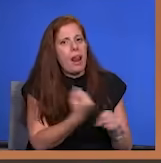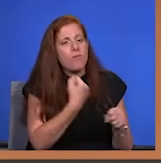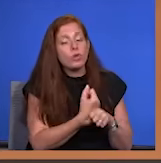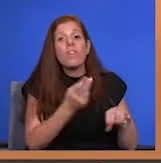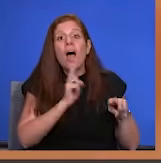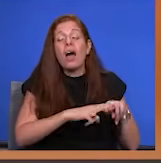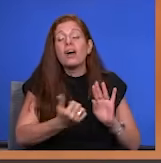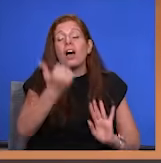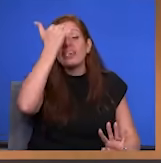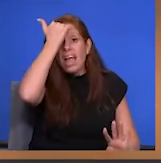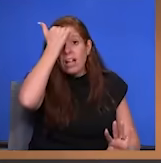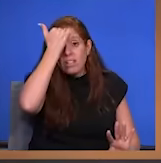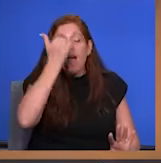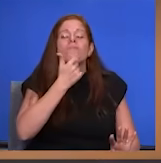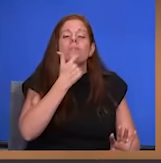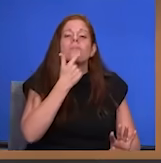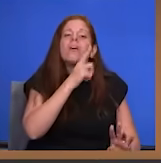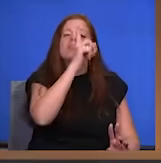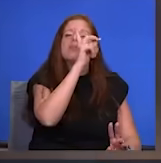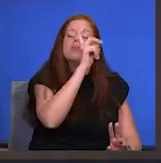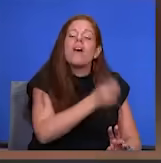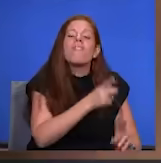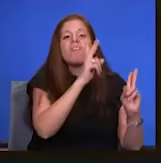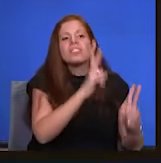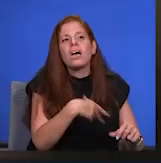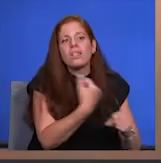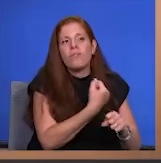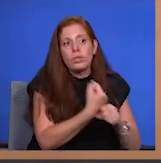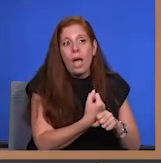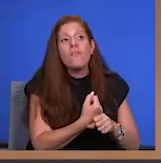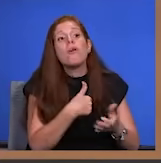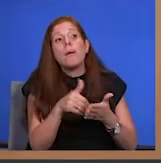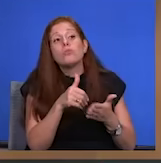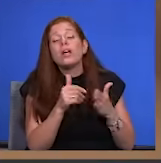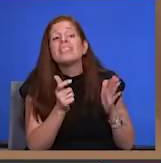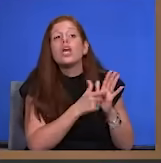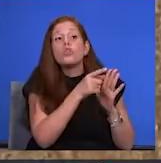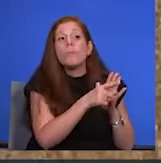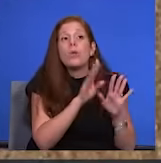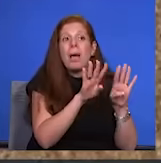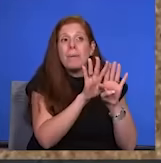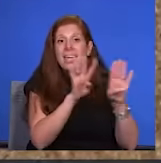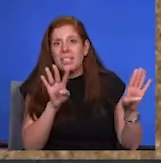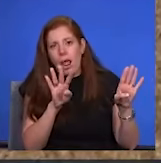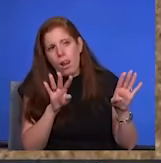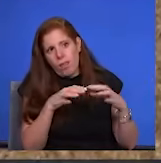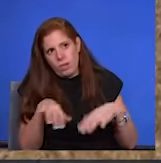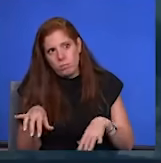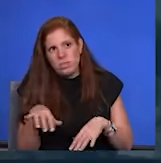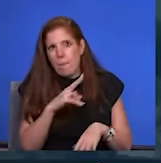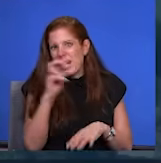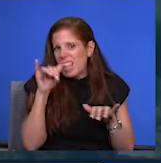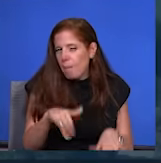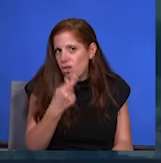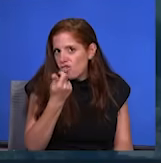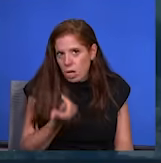לו צו הפסקת עבודה. בהמשך, גם מנהל מקרקעי ישראל דרש ממנו לפרק את הגדר. הגדר הזאת עלתה באזור 200 אלף שקל. אני לא יודע,